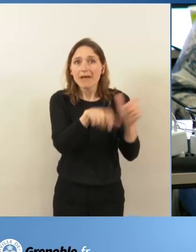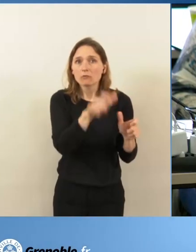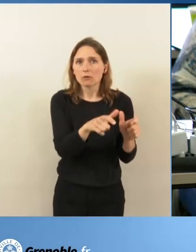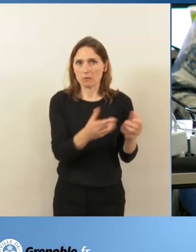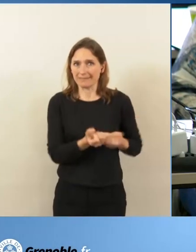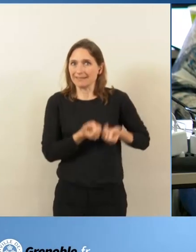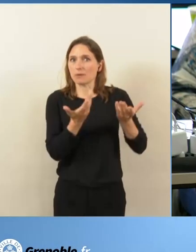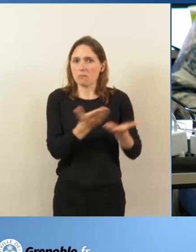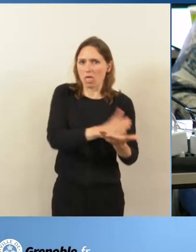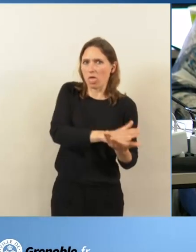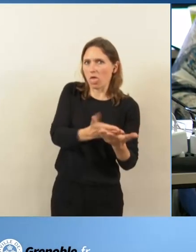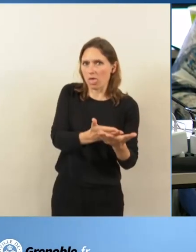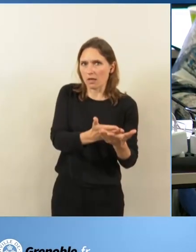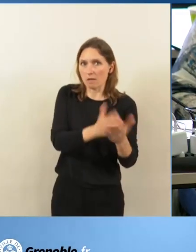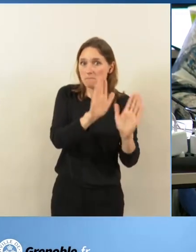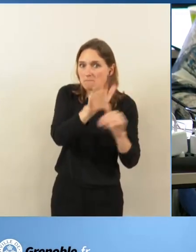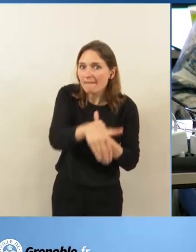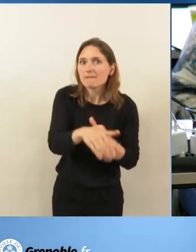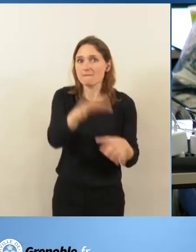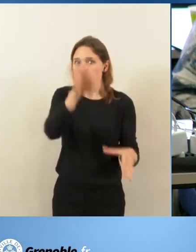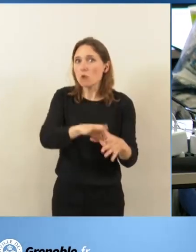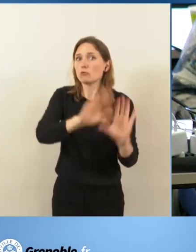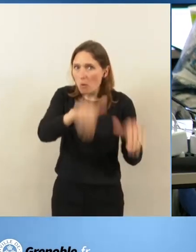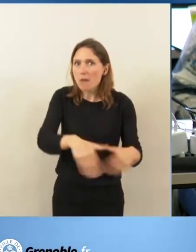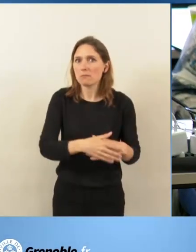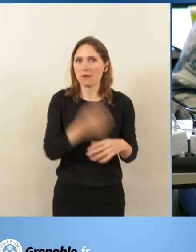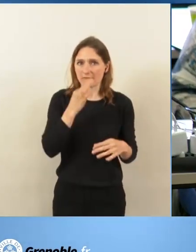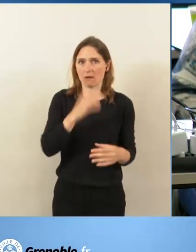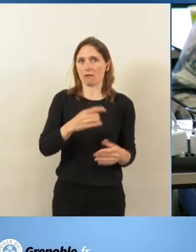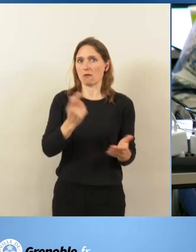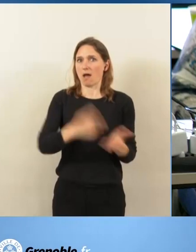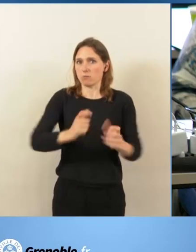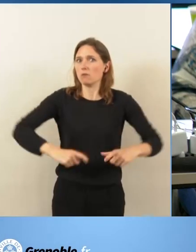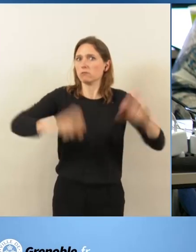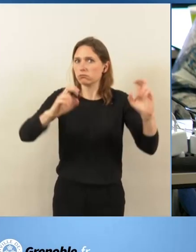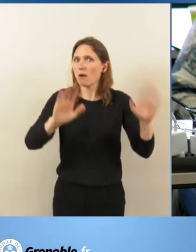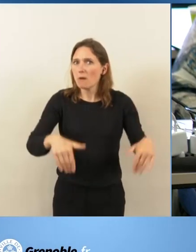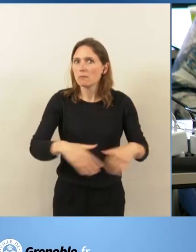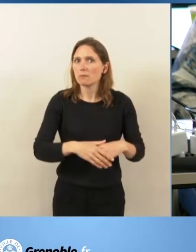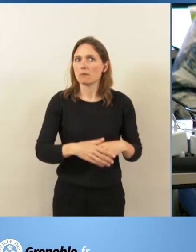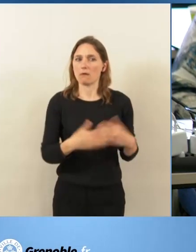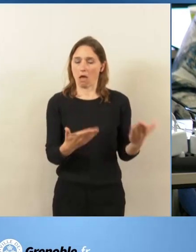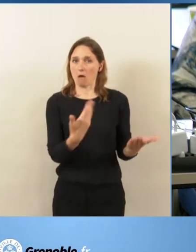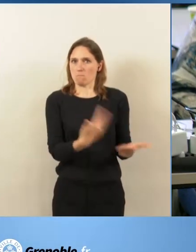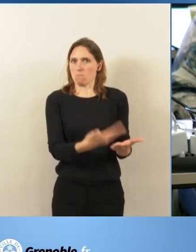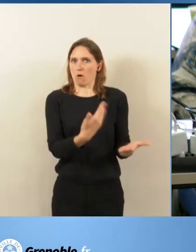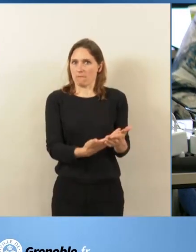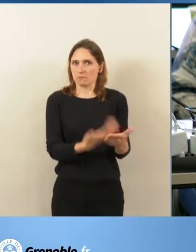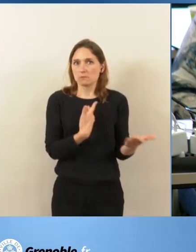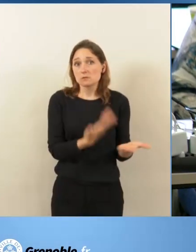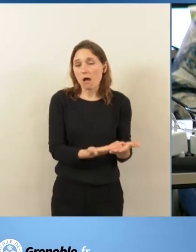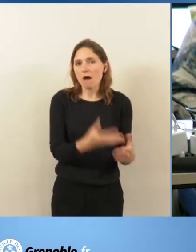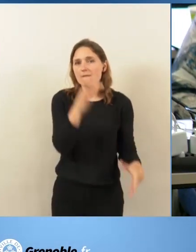ont malgré tout voté en votre en votre faveur sur l'augmentation de la taxe foncière donc on voit bien là qu'il s'agit pas d'un vote